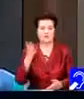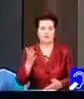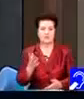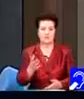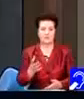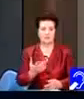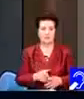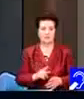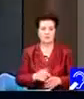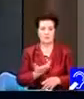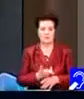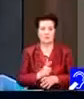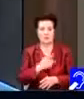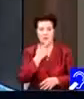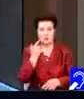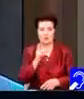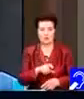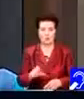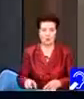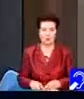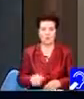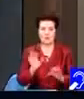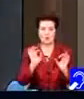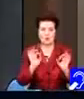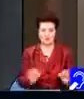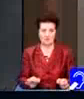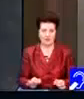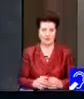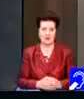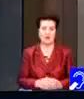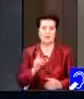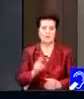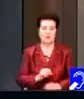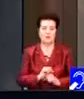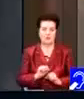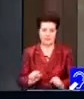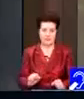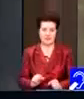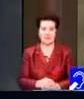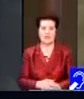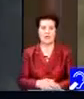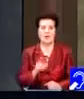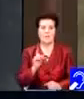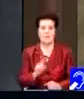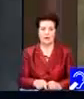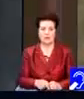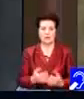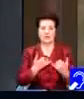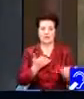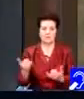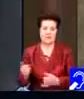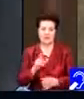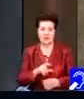sunt împărtășite de foarte multă lume. Am votat pentru adevăr, am votat pentru demnitate, am votat pentru respect de